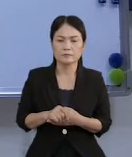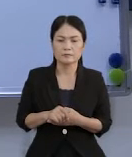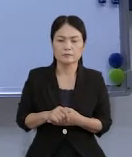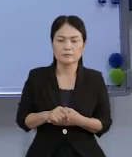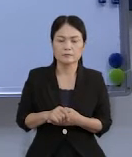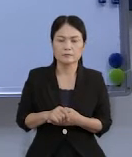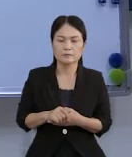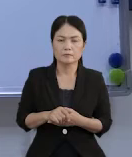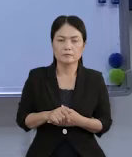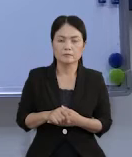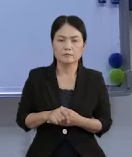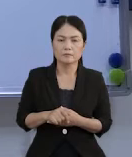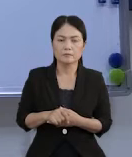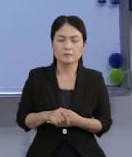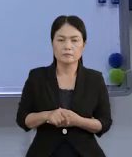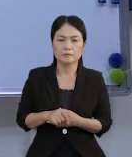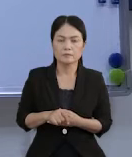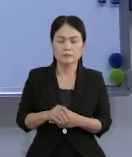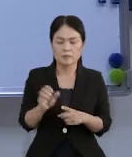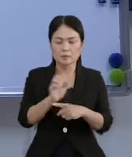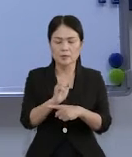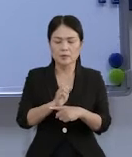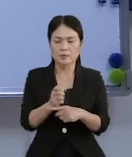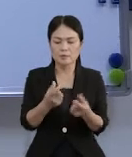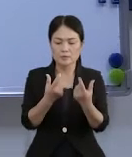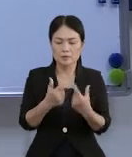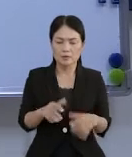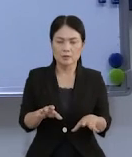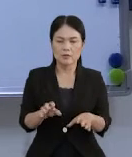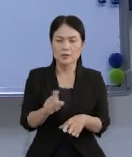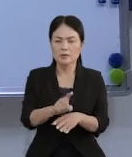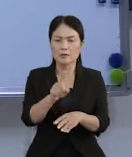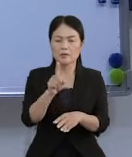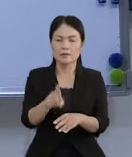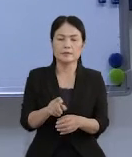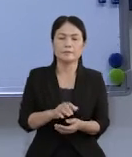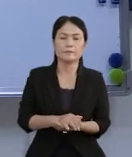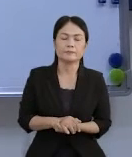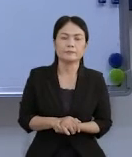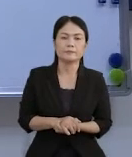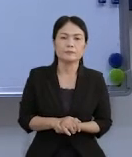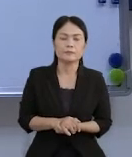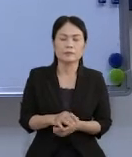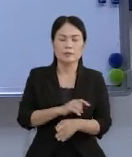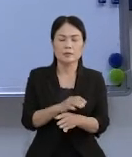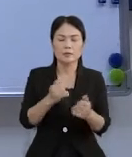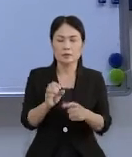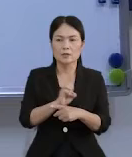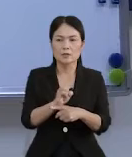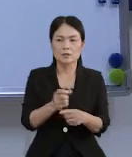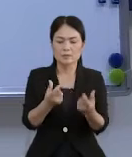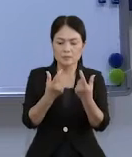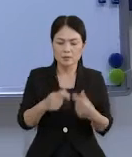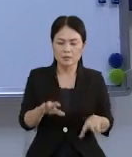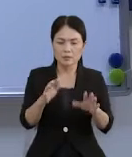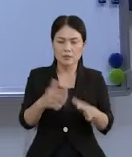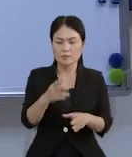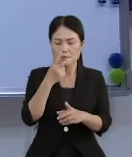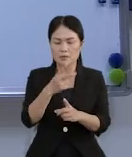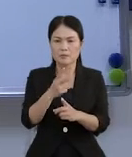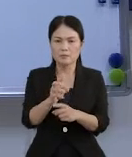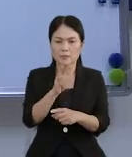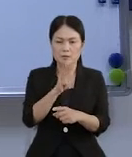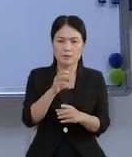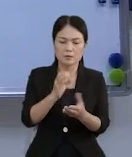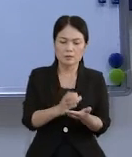cha chẳng chấm nào được bao nhiêu bạn đã sai hai rồi nè. Sau đó là bên này chấm nào được bạn đã sai hai, dương khơi hai thà